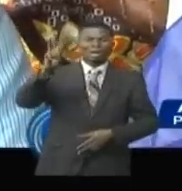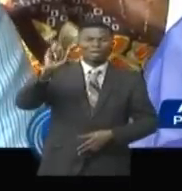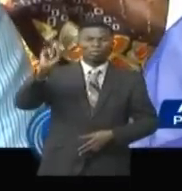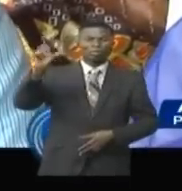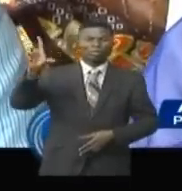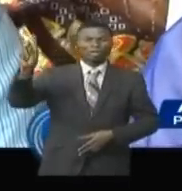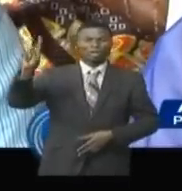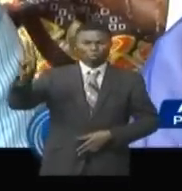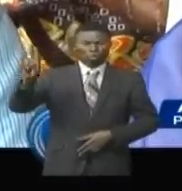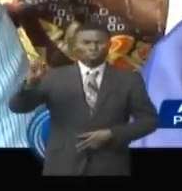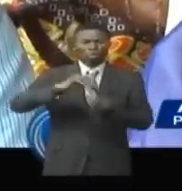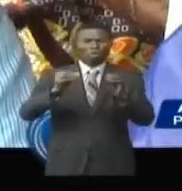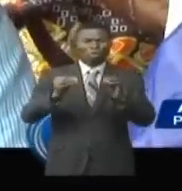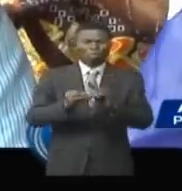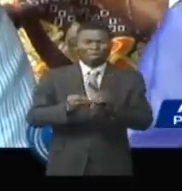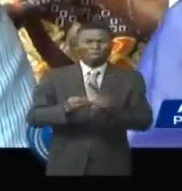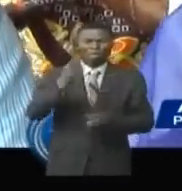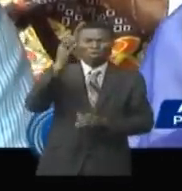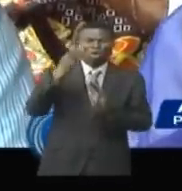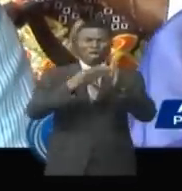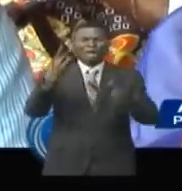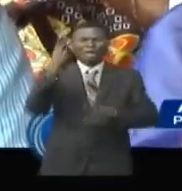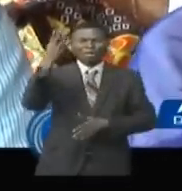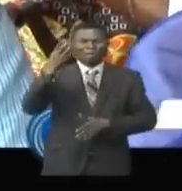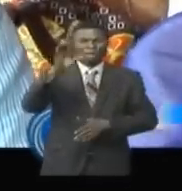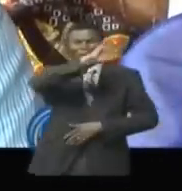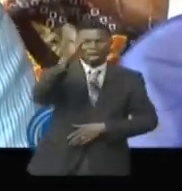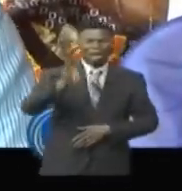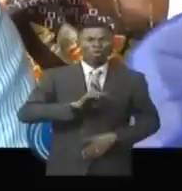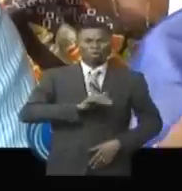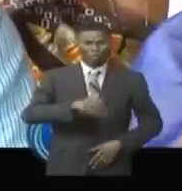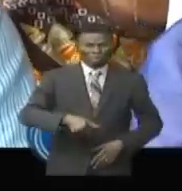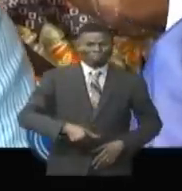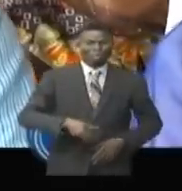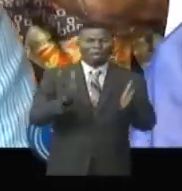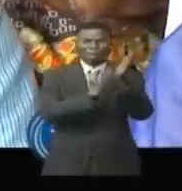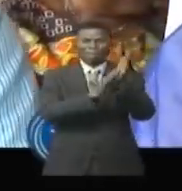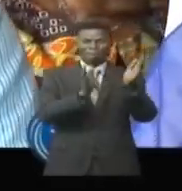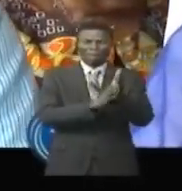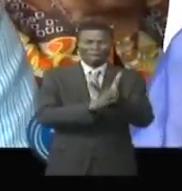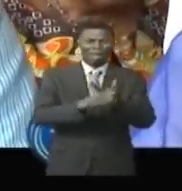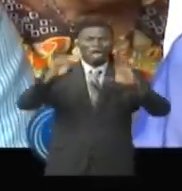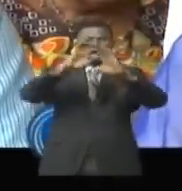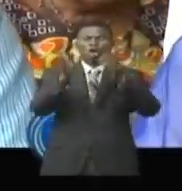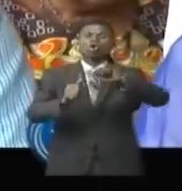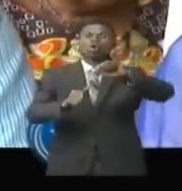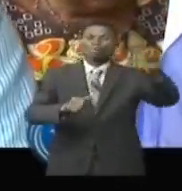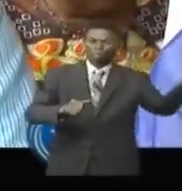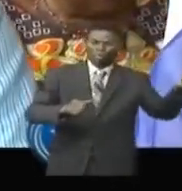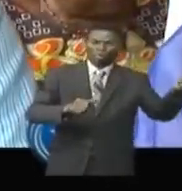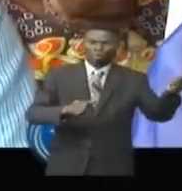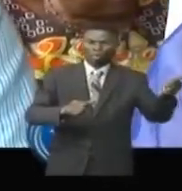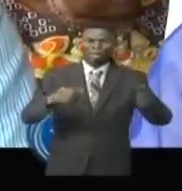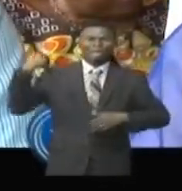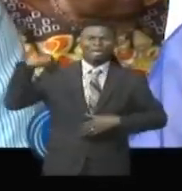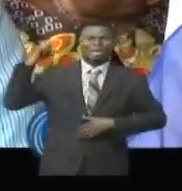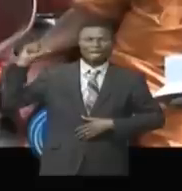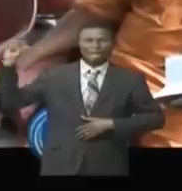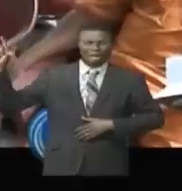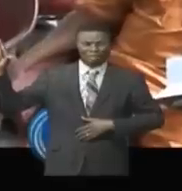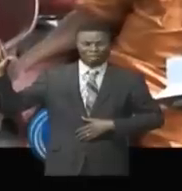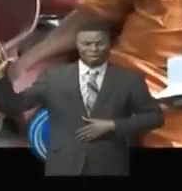dans la commune de Bandalungwa, qui était aussi une autre propriété de notre défunt père, le révérend Gabriel Nzimbi